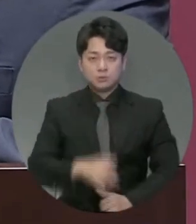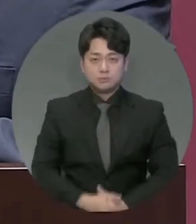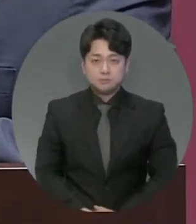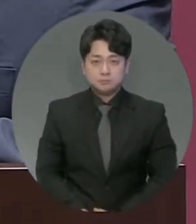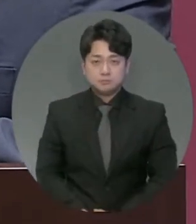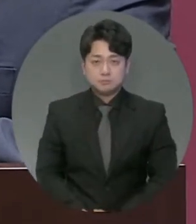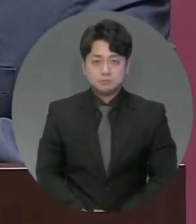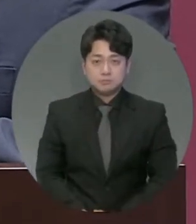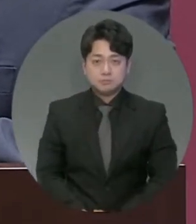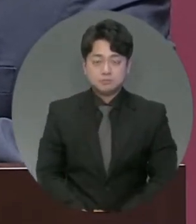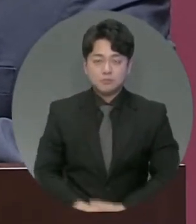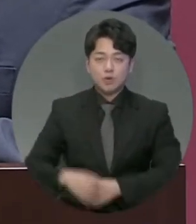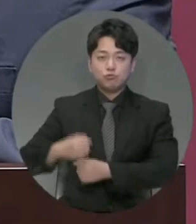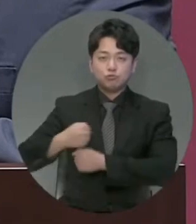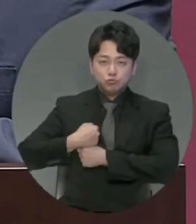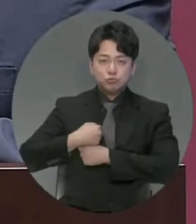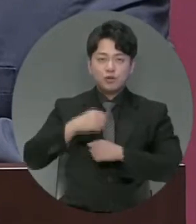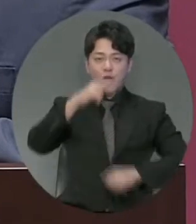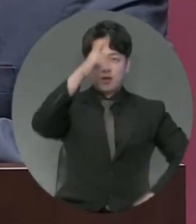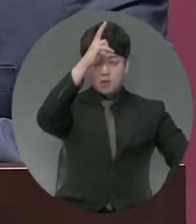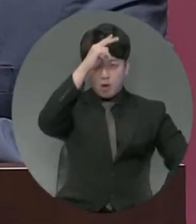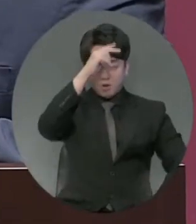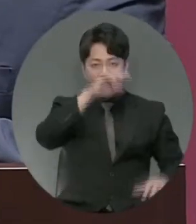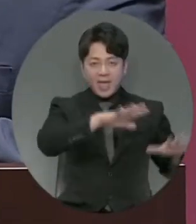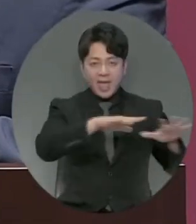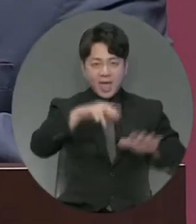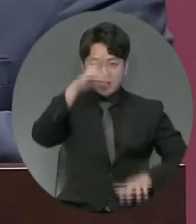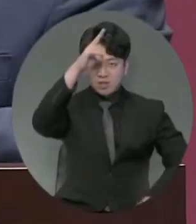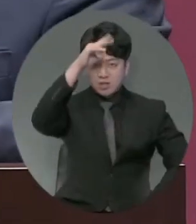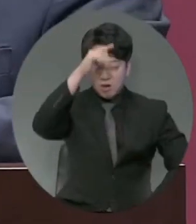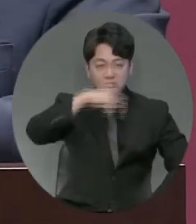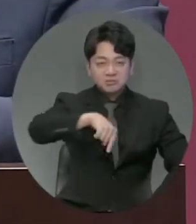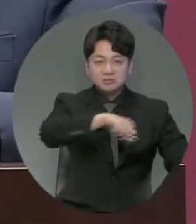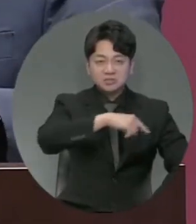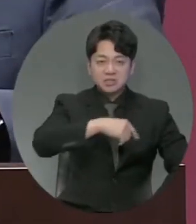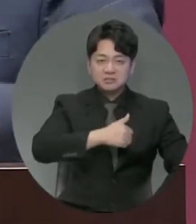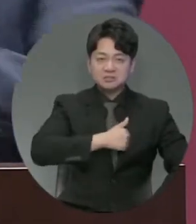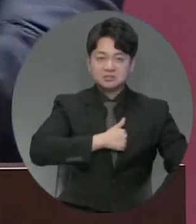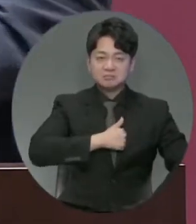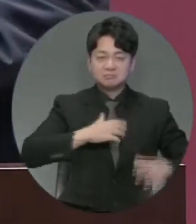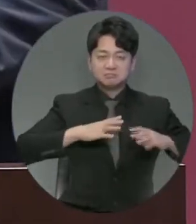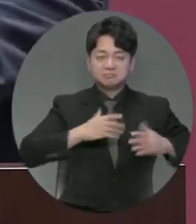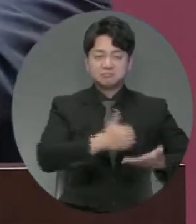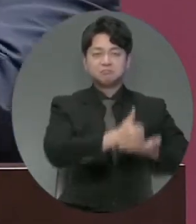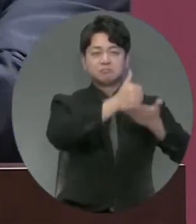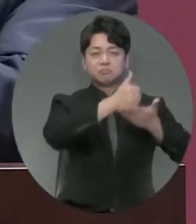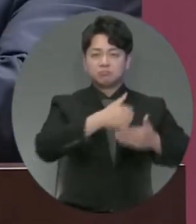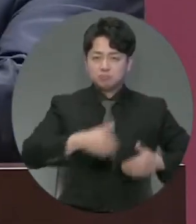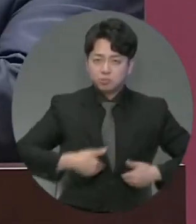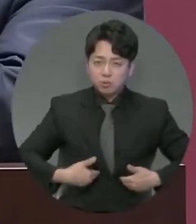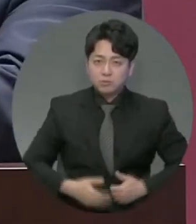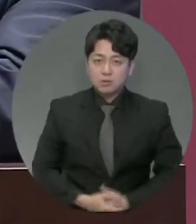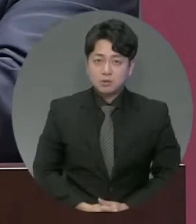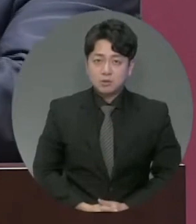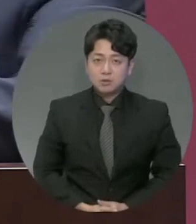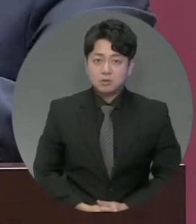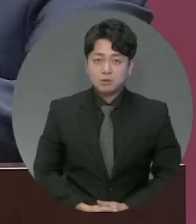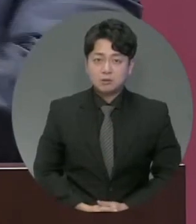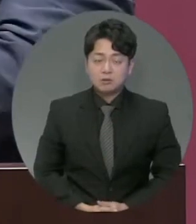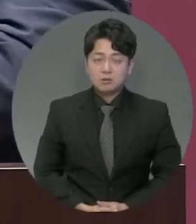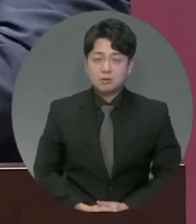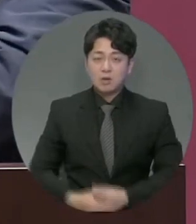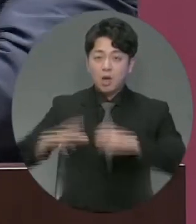존경합니다. 군인과 경찰, 해양경찰이 자랑스럽게 해 주십시오. 그분들 지금 현장에 못 갔지만 이